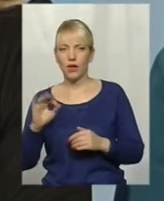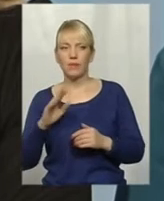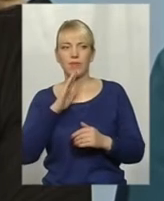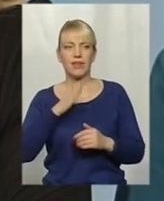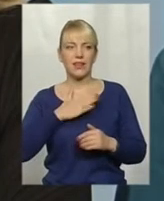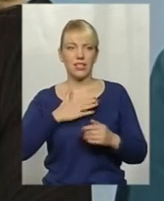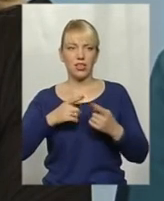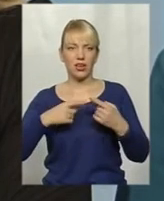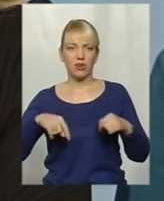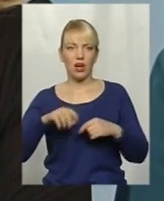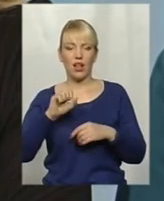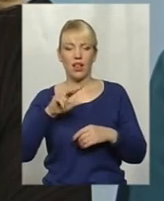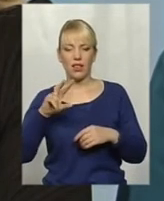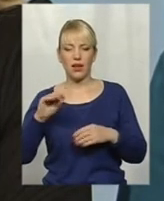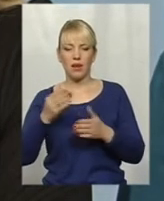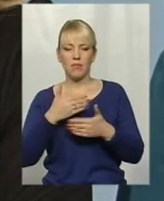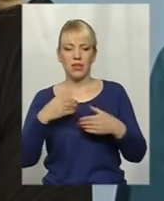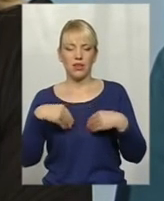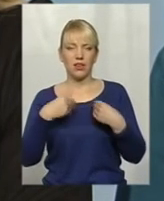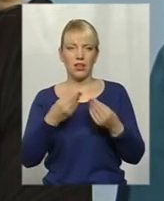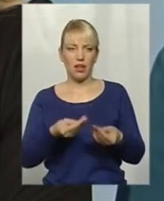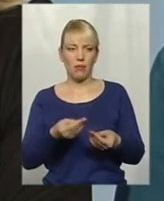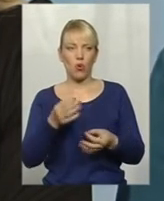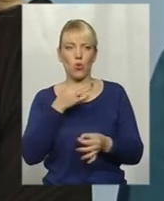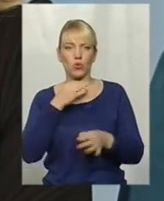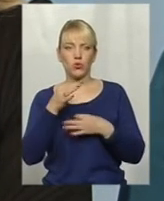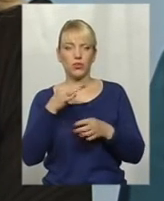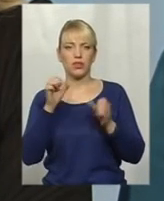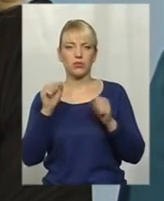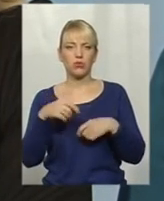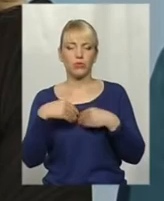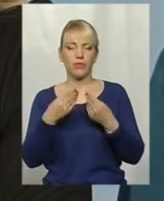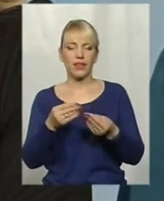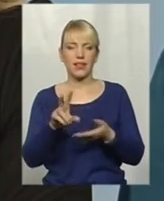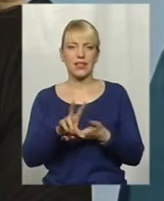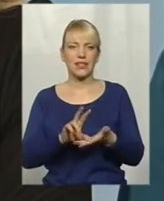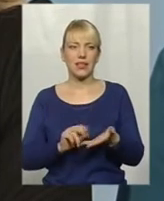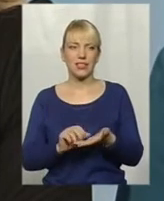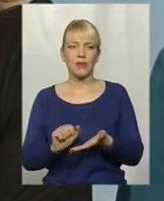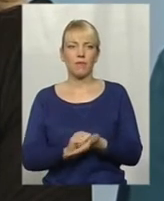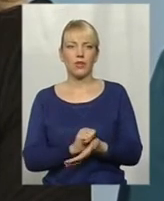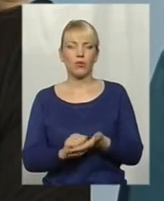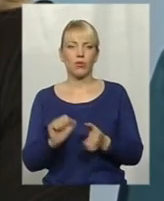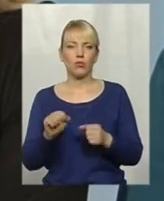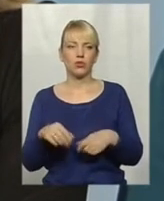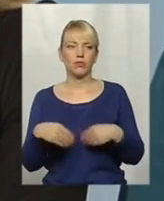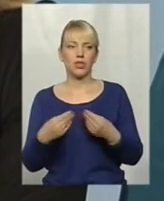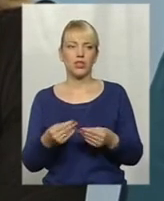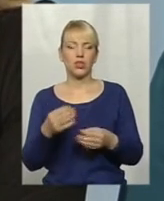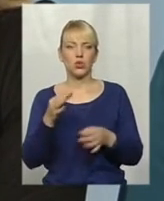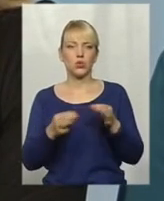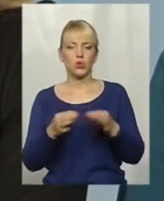нашої категорії. Проте ми надаємо консультацію, можемо надати зразки документів, зразки, наприклад,